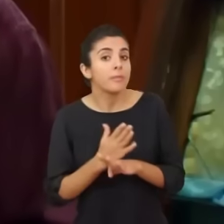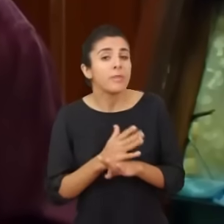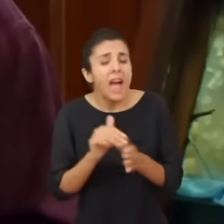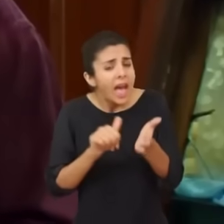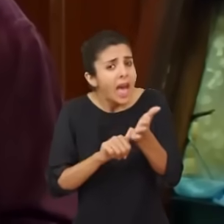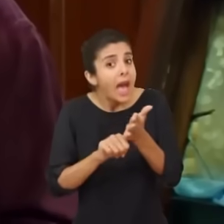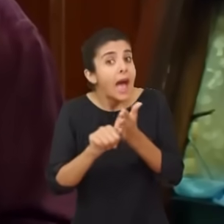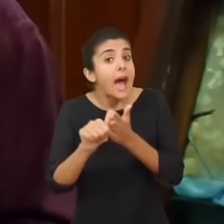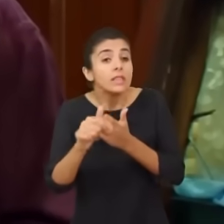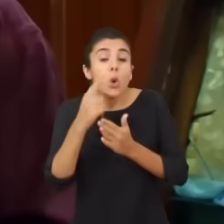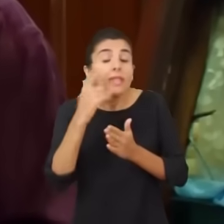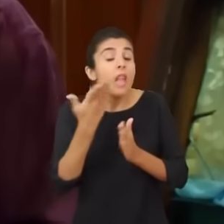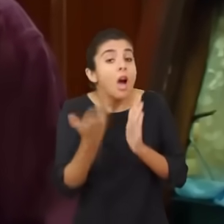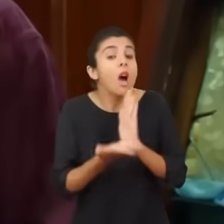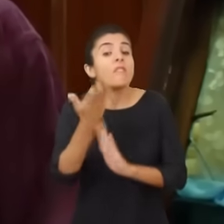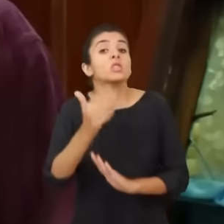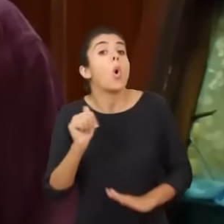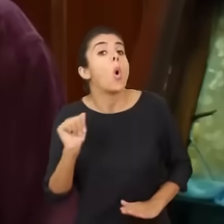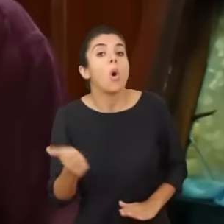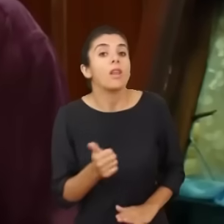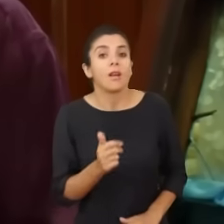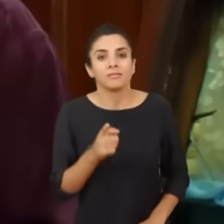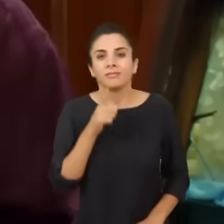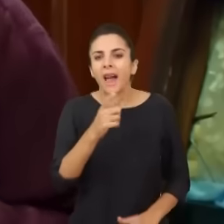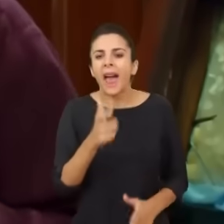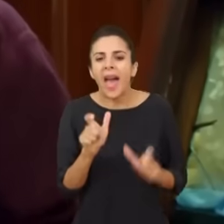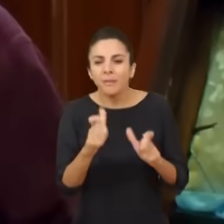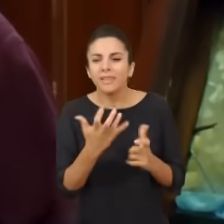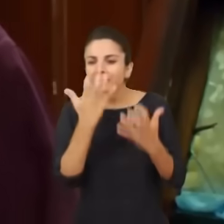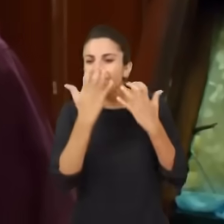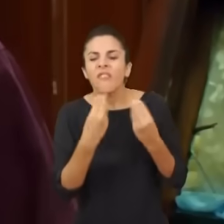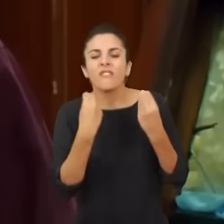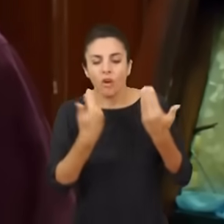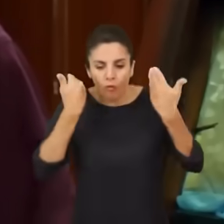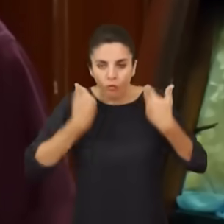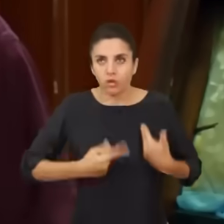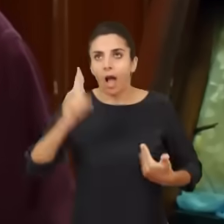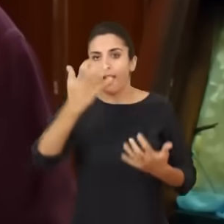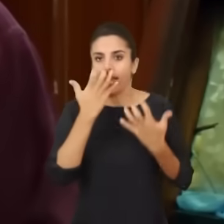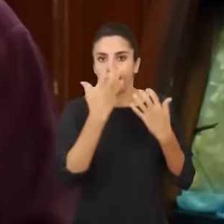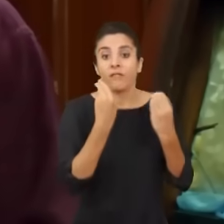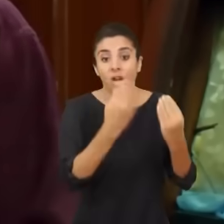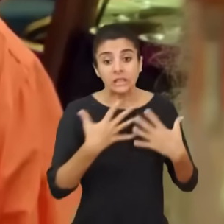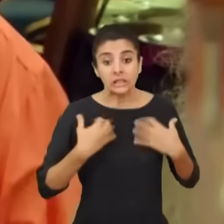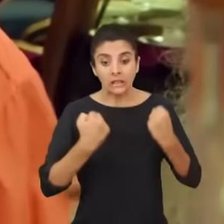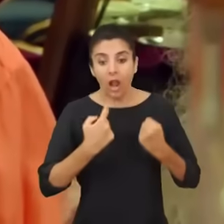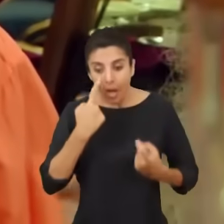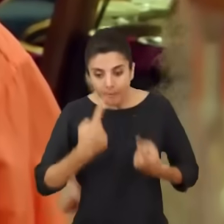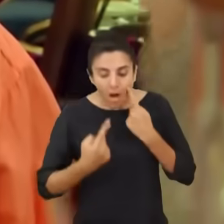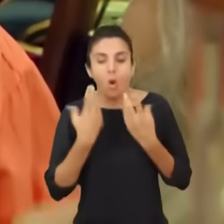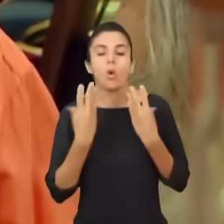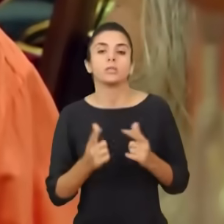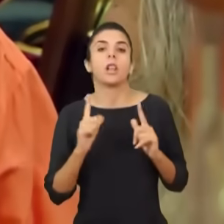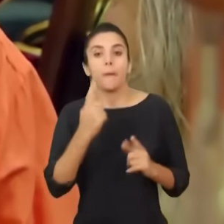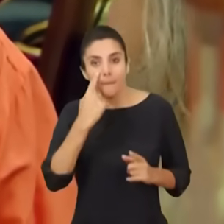her şeyden önemlisi sana emanet edilen bu bedeni sağlıklı tutmak.